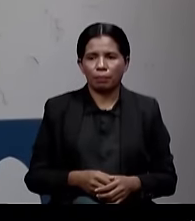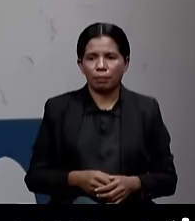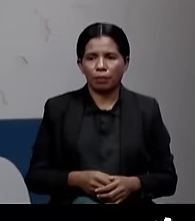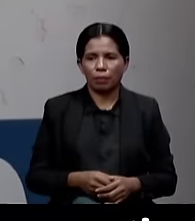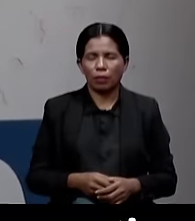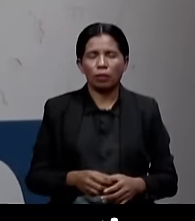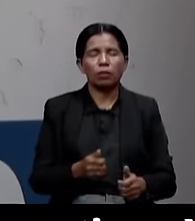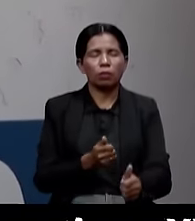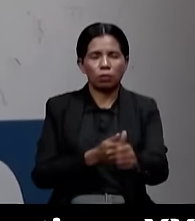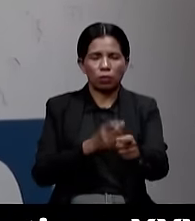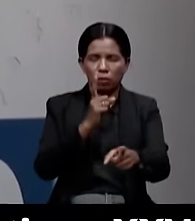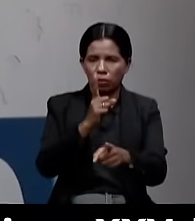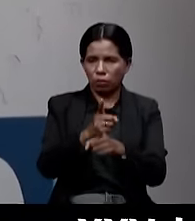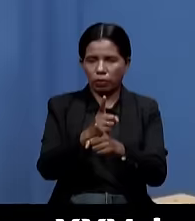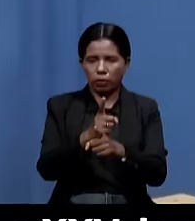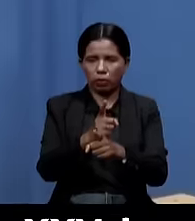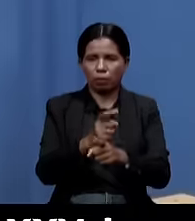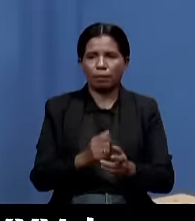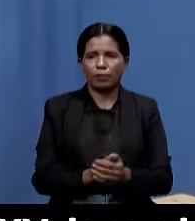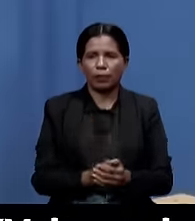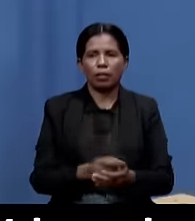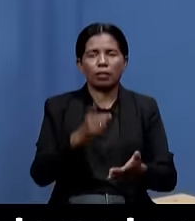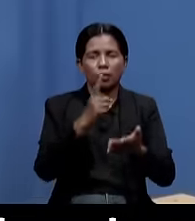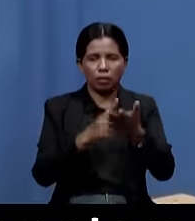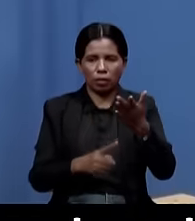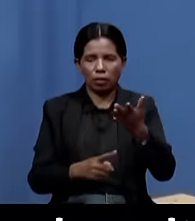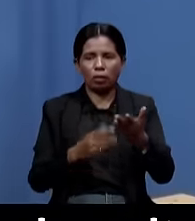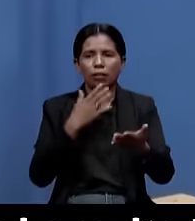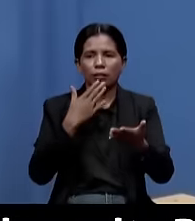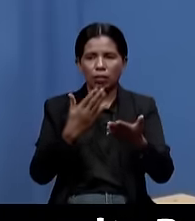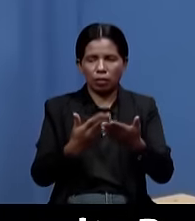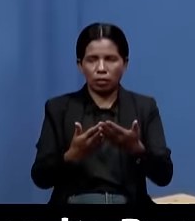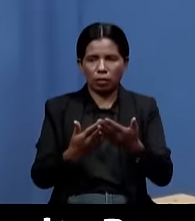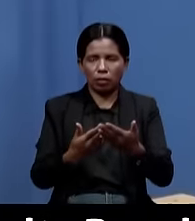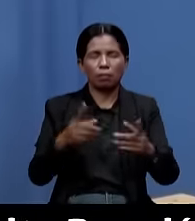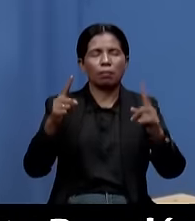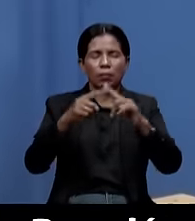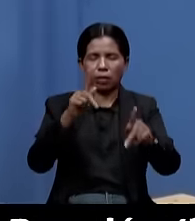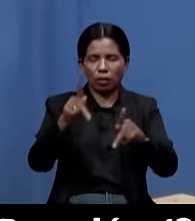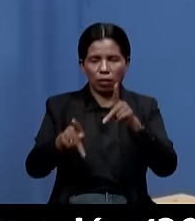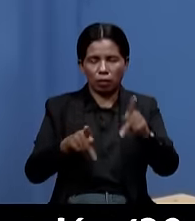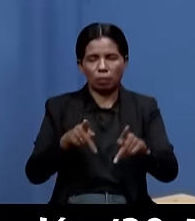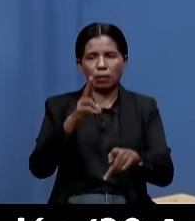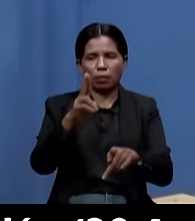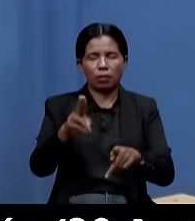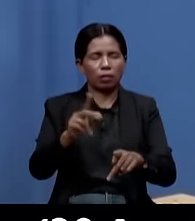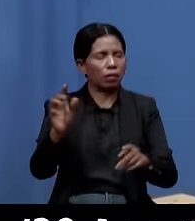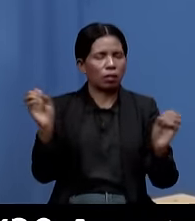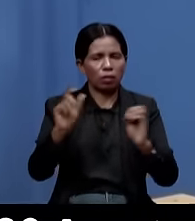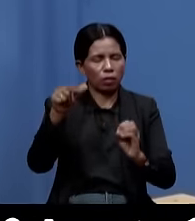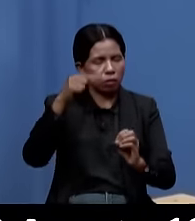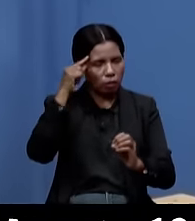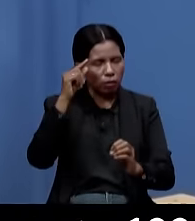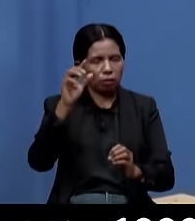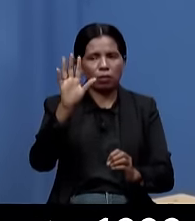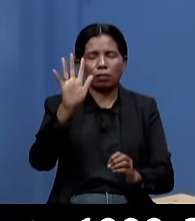Tuir lolos, buat saida maka diak ba povo. Neng governo seret quarto governo